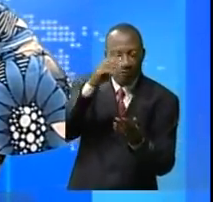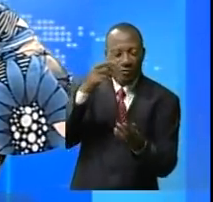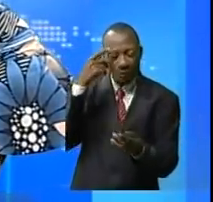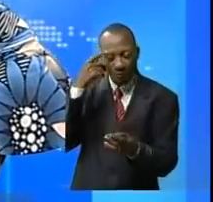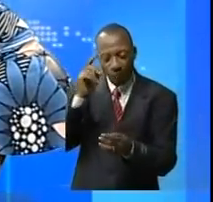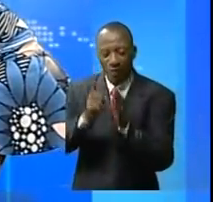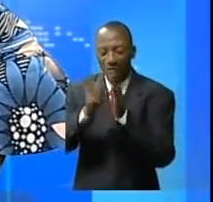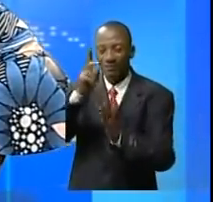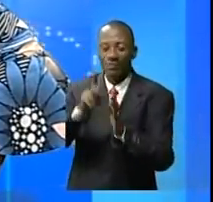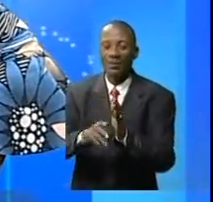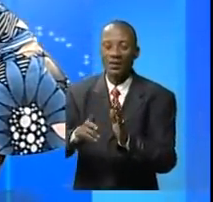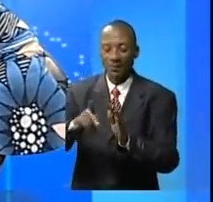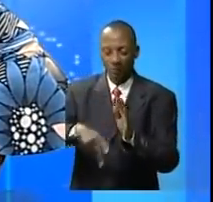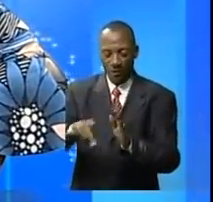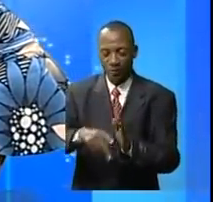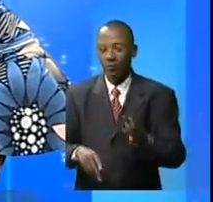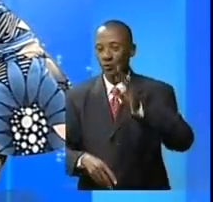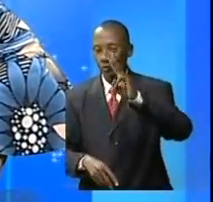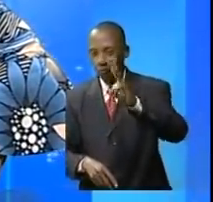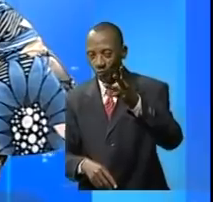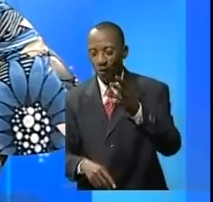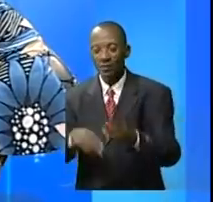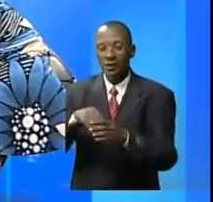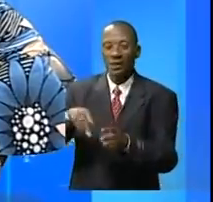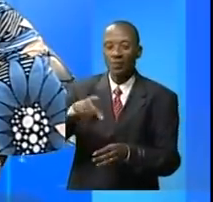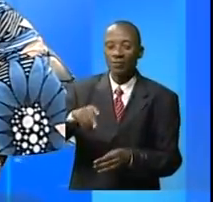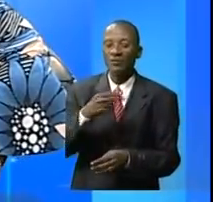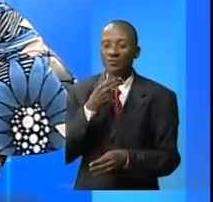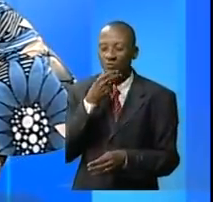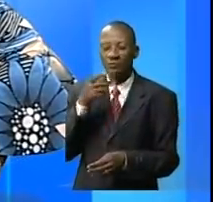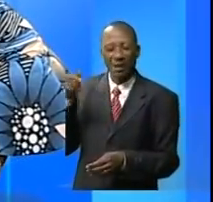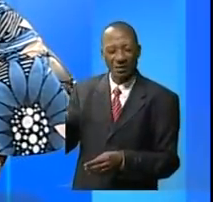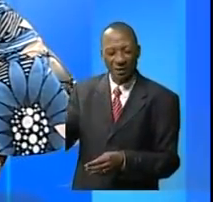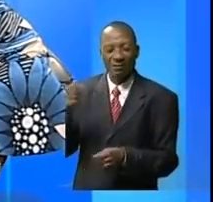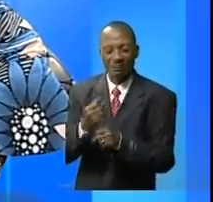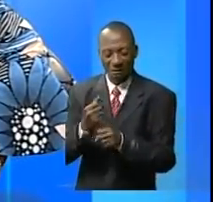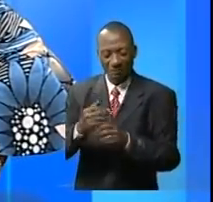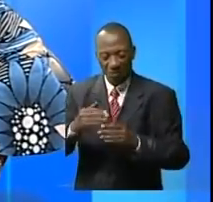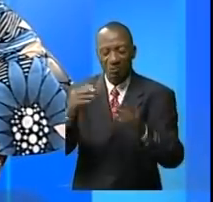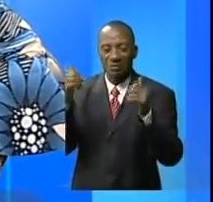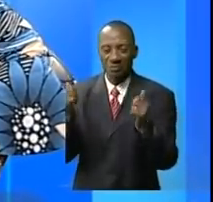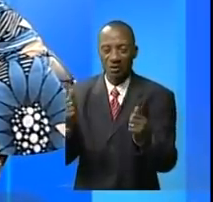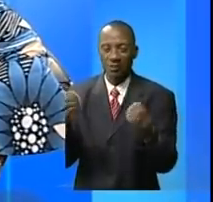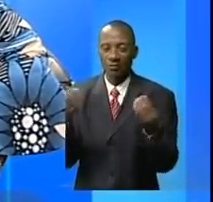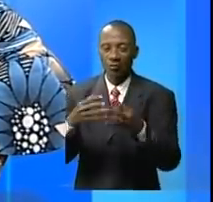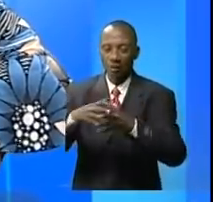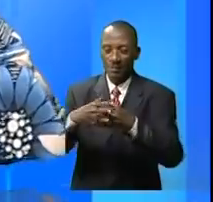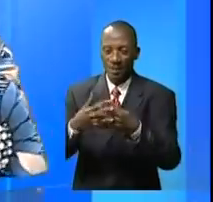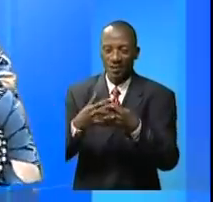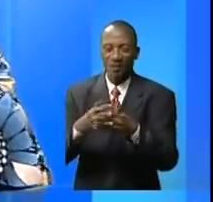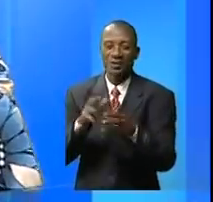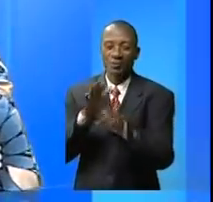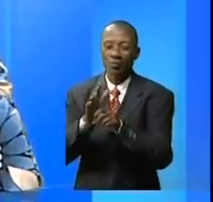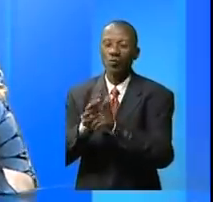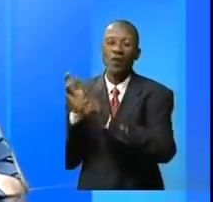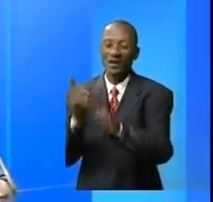Et puis le projet Tshilegelu dans le Kasaï oriental vient de recevoir un coup de pouce pour accélérer le travaux d'asphaltage dans